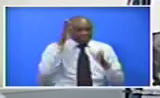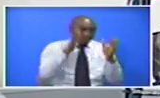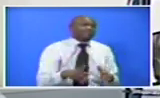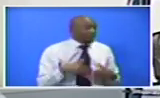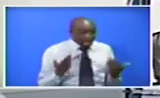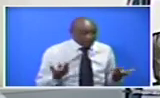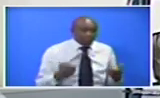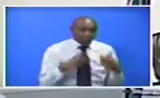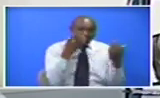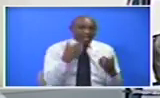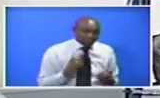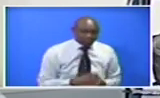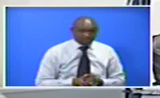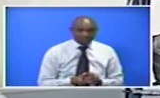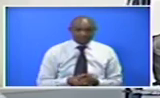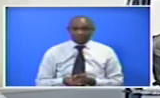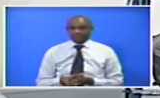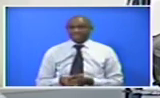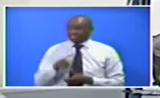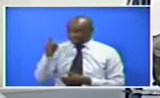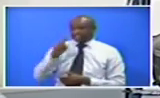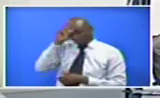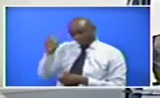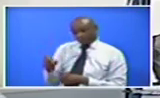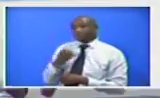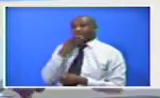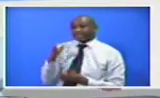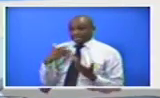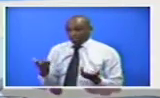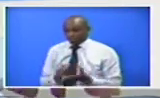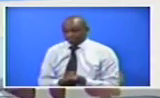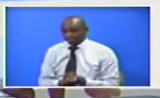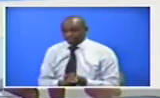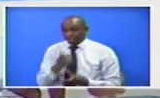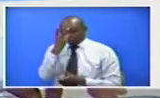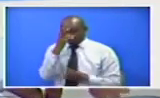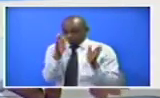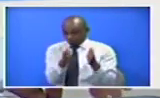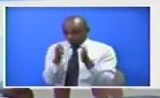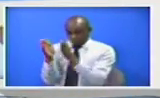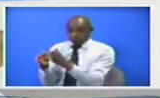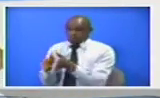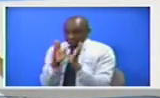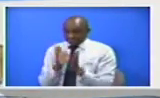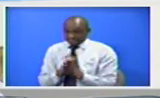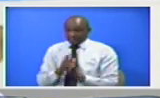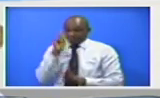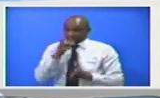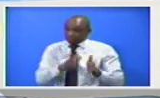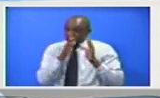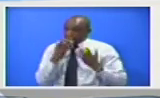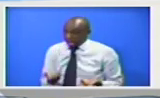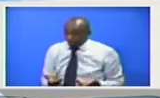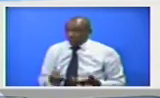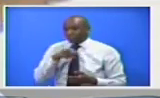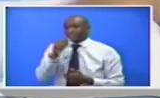na watu wanavyosema? Unajua hilo swali nataka kujibu katika sehemu mbili. Naam. Sehemu ya kwanza swali